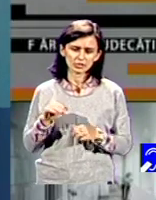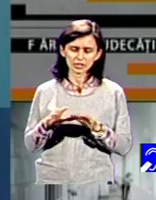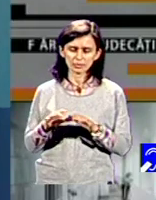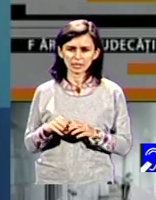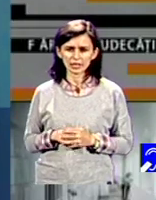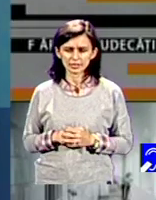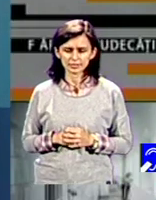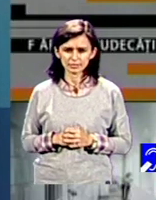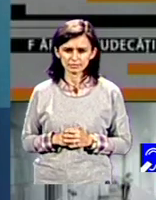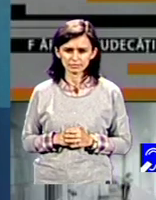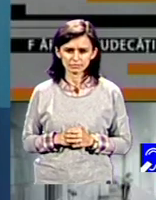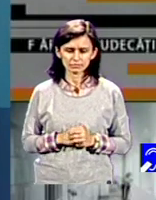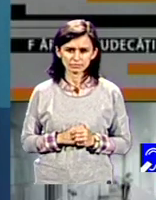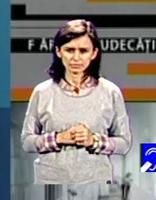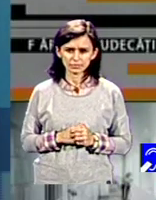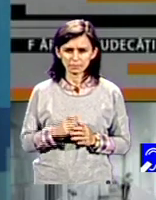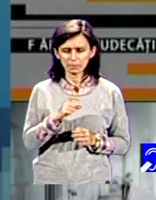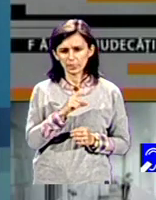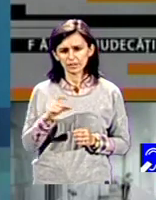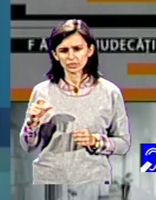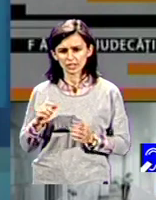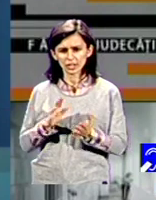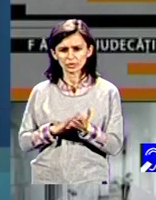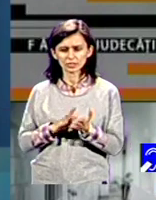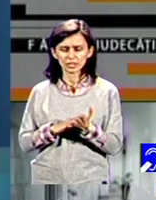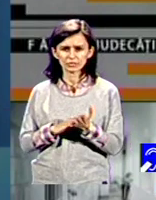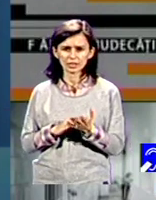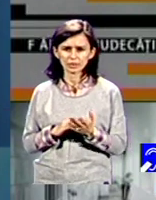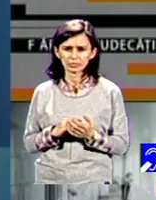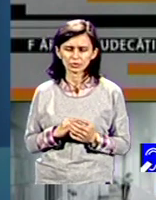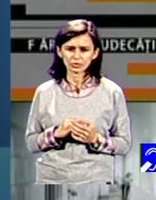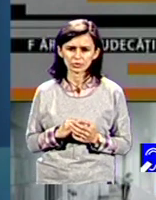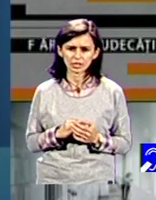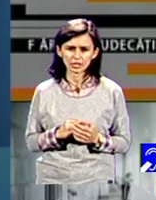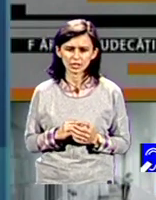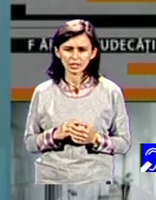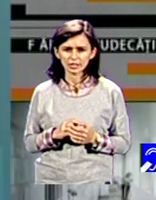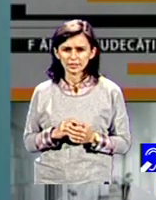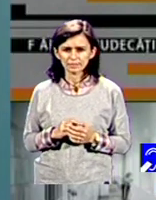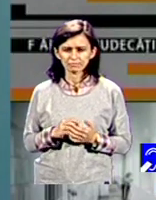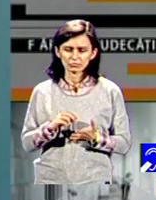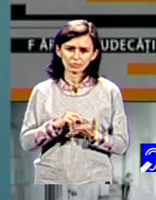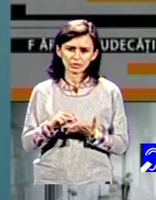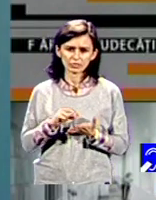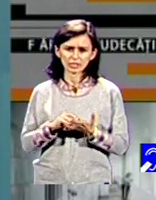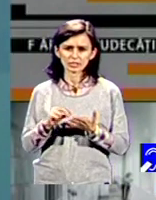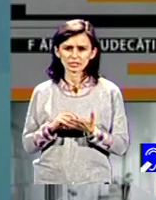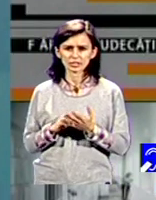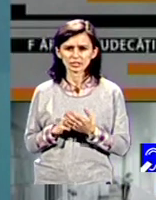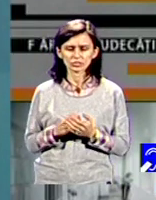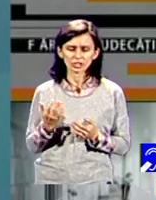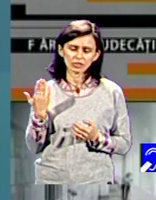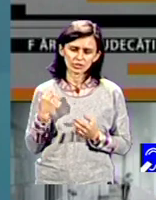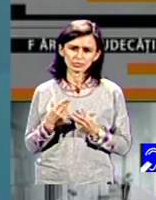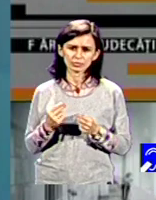sigur din cauza faptului nu când ar fi fost neapărat vinovați dar din cauză că ar fi prescris ar fi trecut mult prea mult